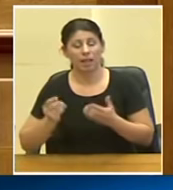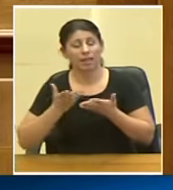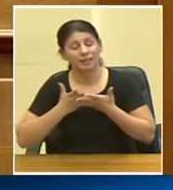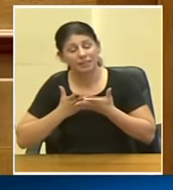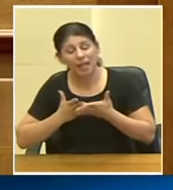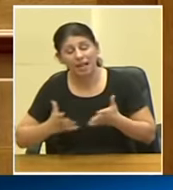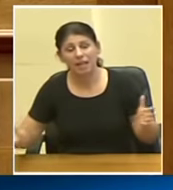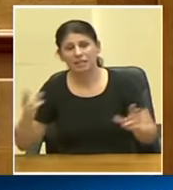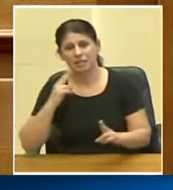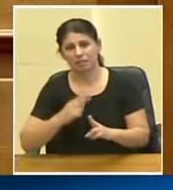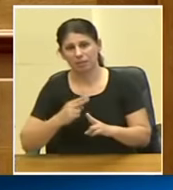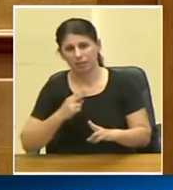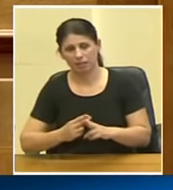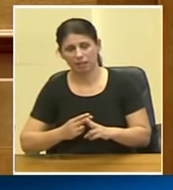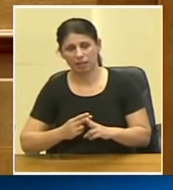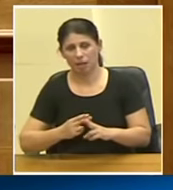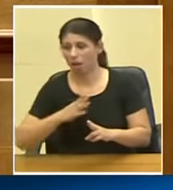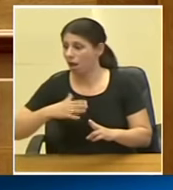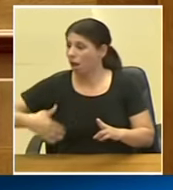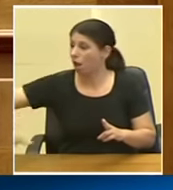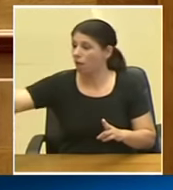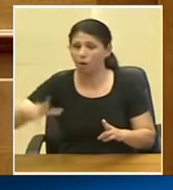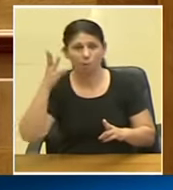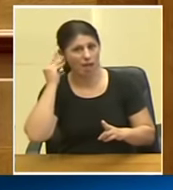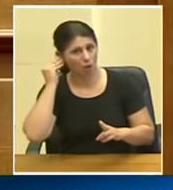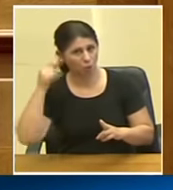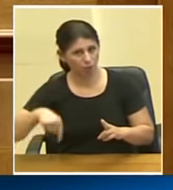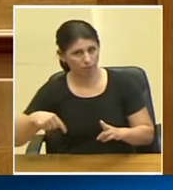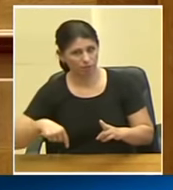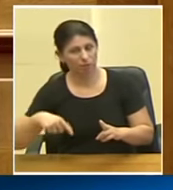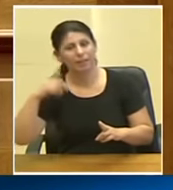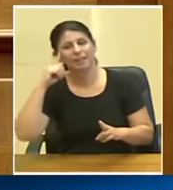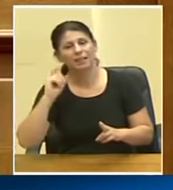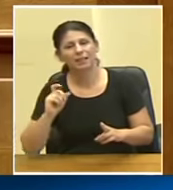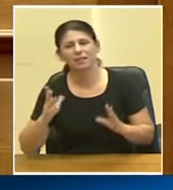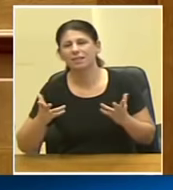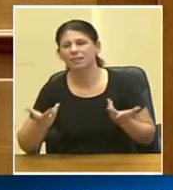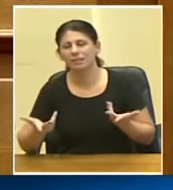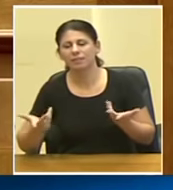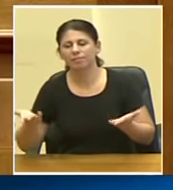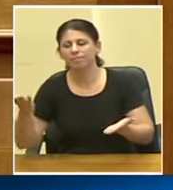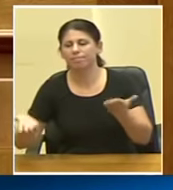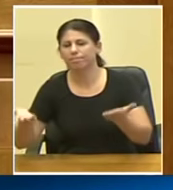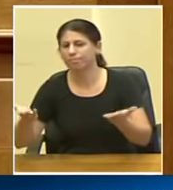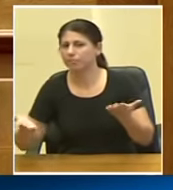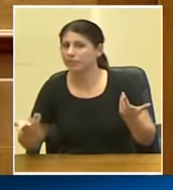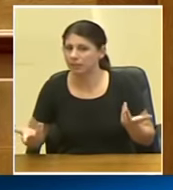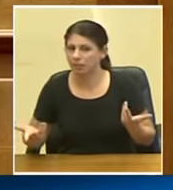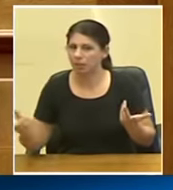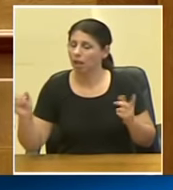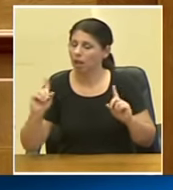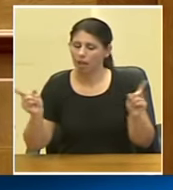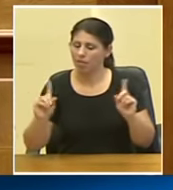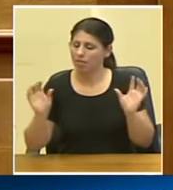τεράστια σημασία ο κόσμος που μας ακούει να ξέρει τι διακυβεύεται. Δεν είναι